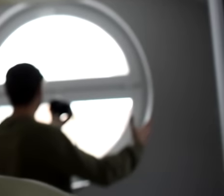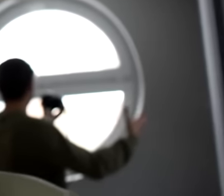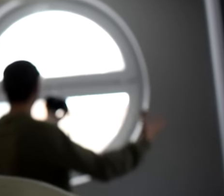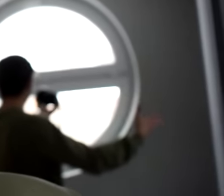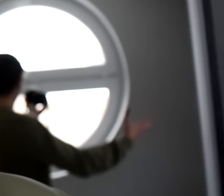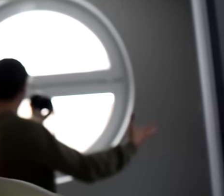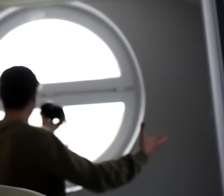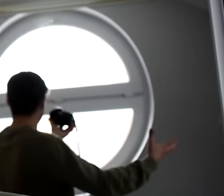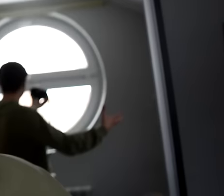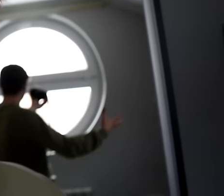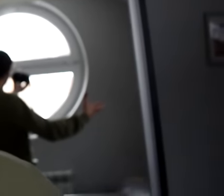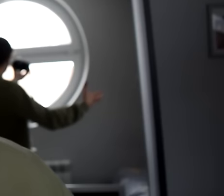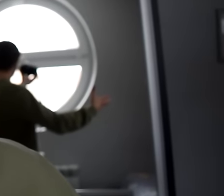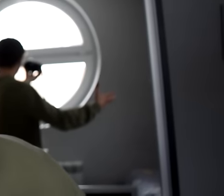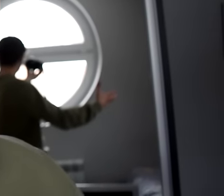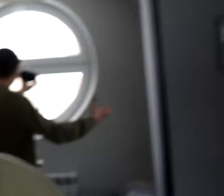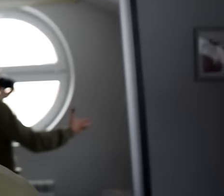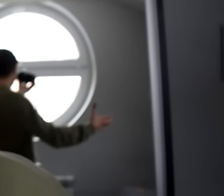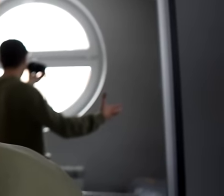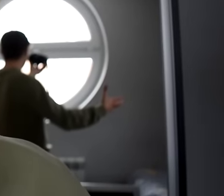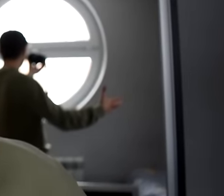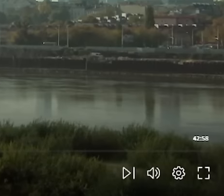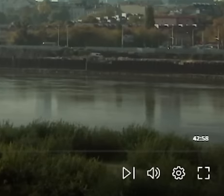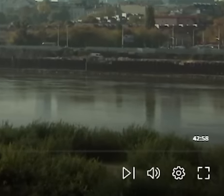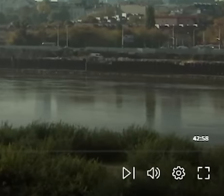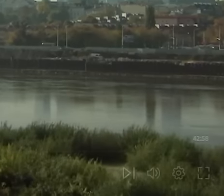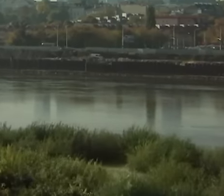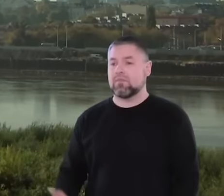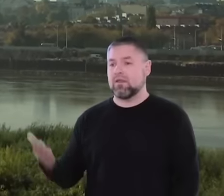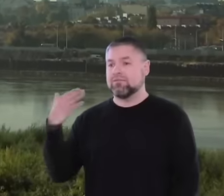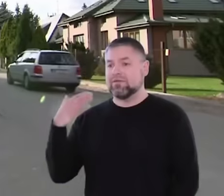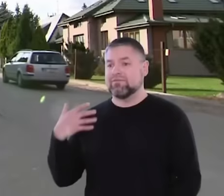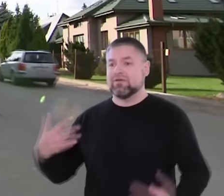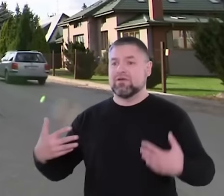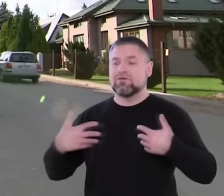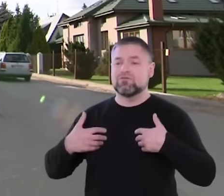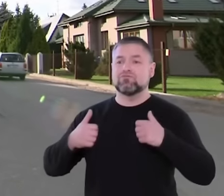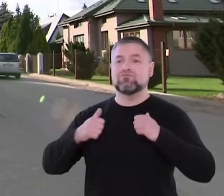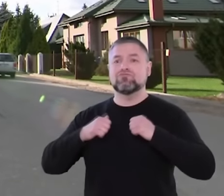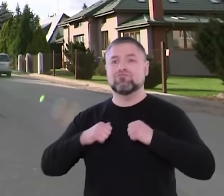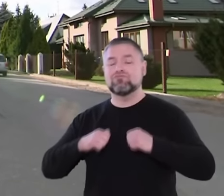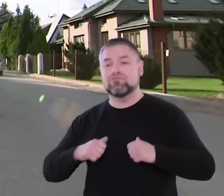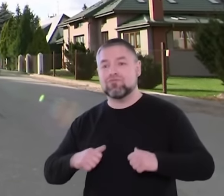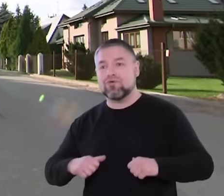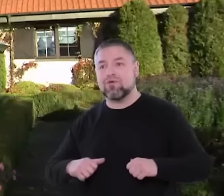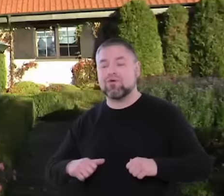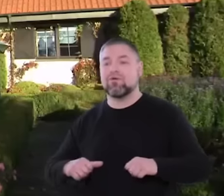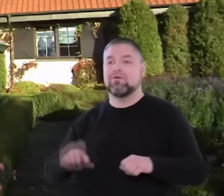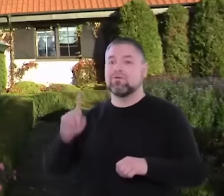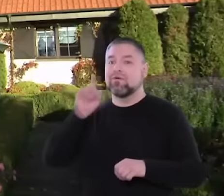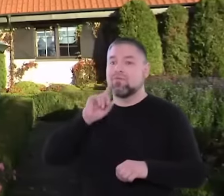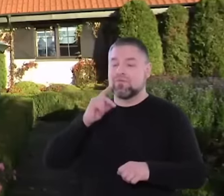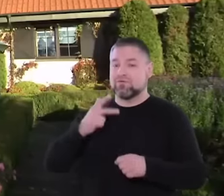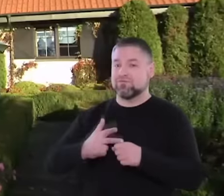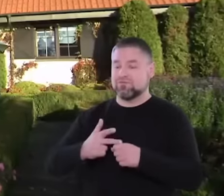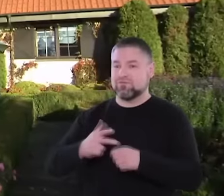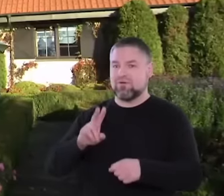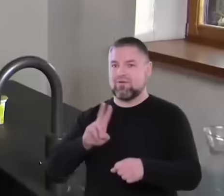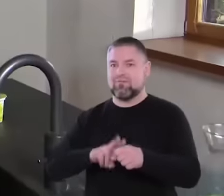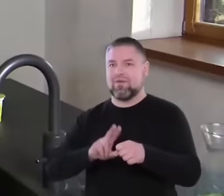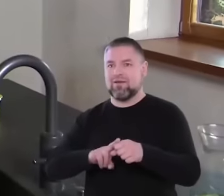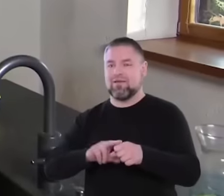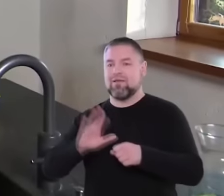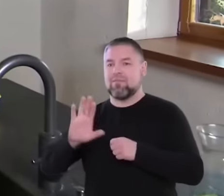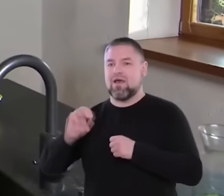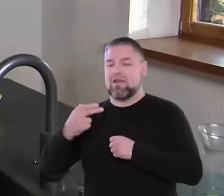Więc bez zbędnego pierdolenia przechodzimy do serialu. Od niedawna życie spokojnego i ułożonego 30-letniego magazyniera